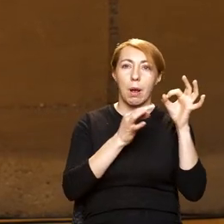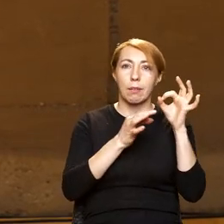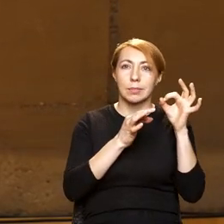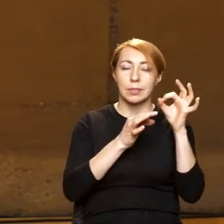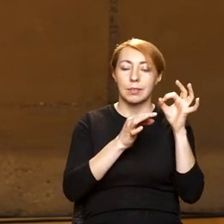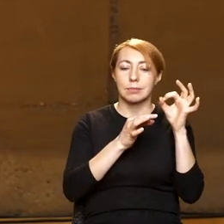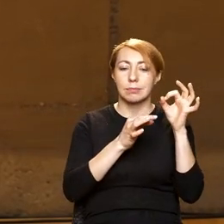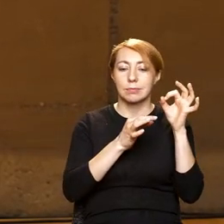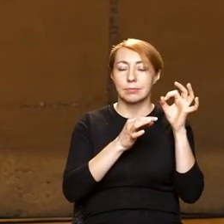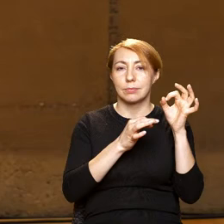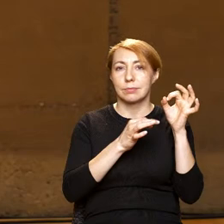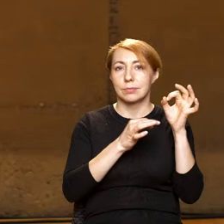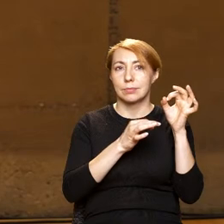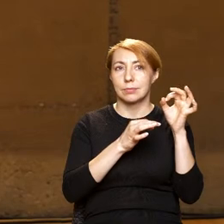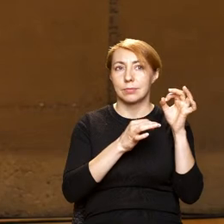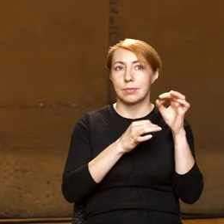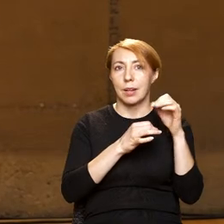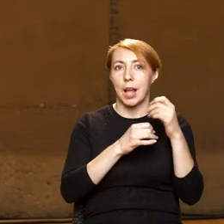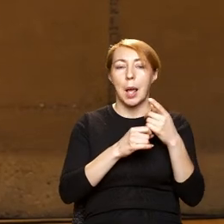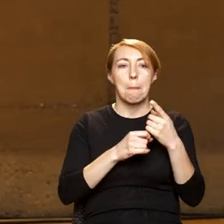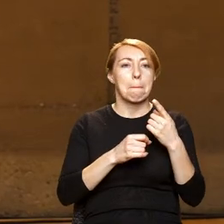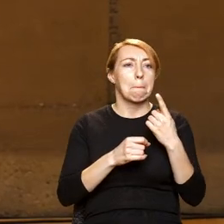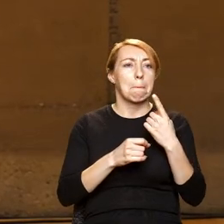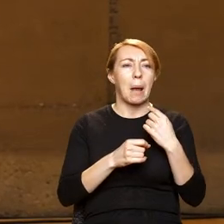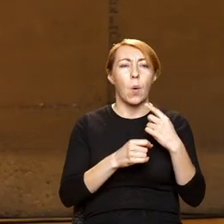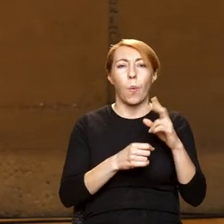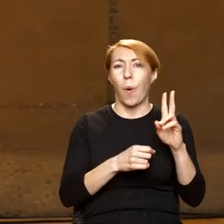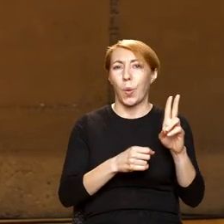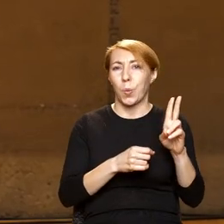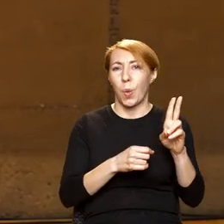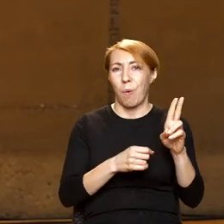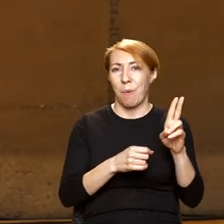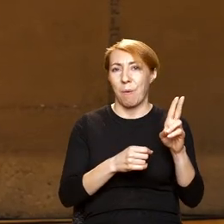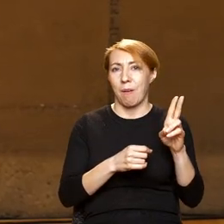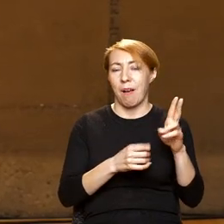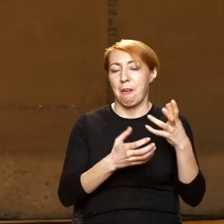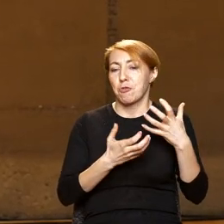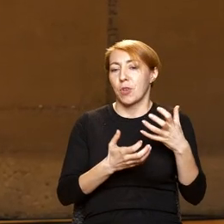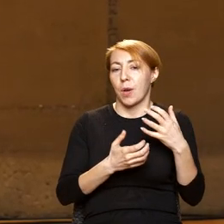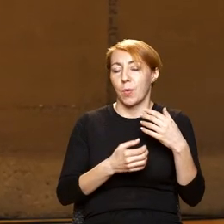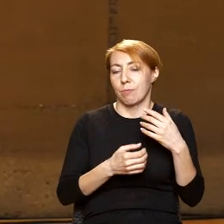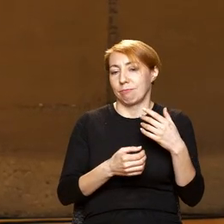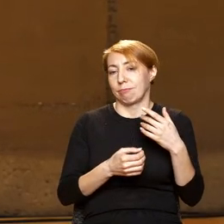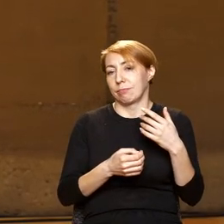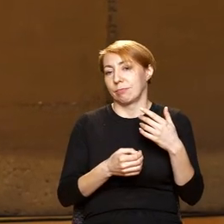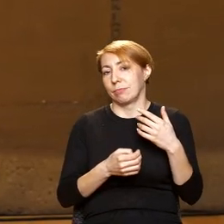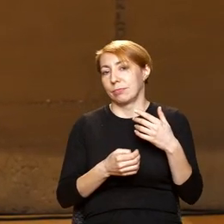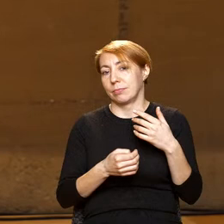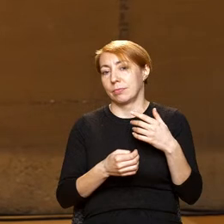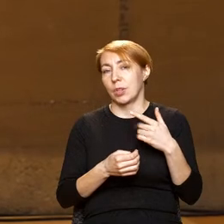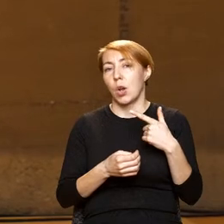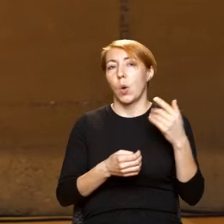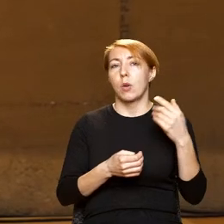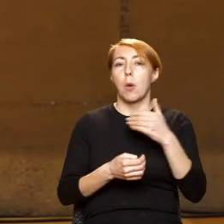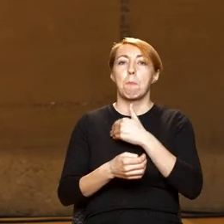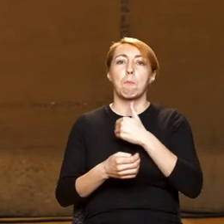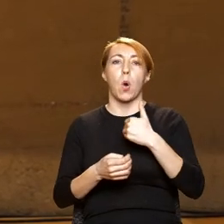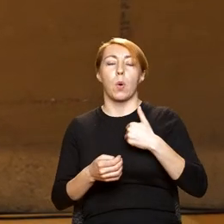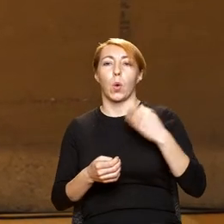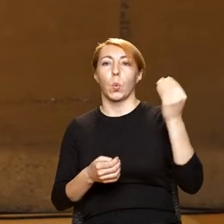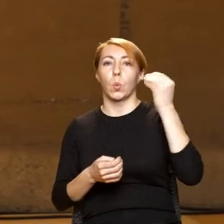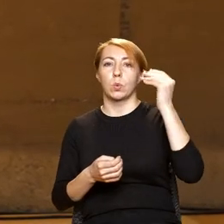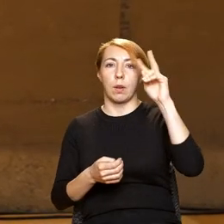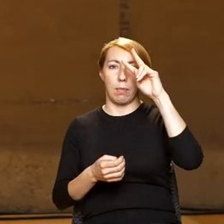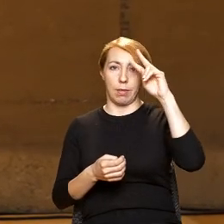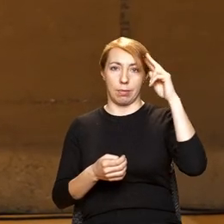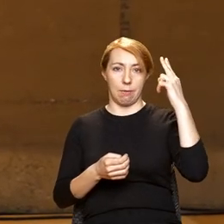przecież mało kto wtedy chciał się uczyć, uczył się, że Polak uczył się litewskiego, a